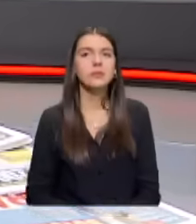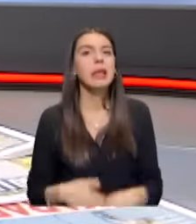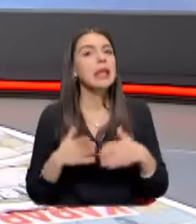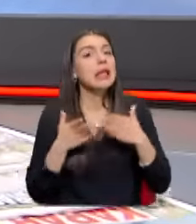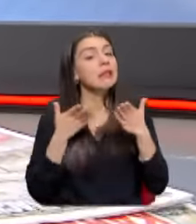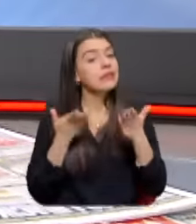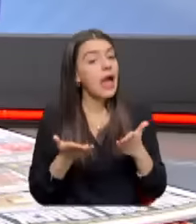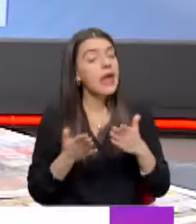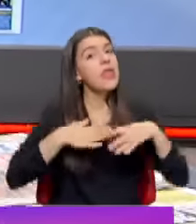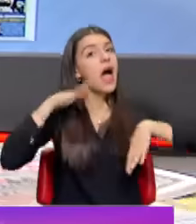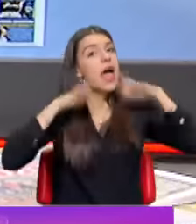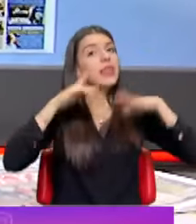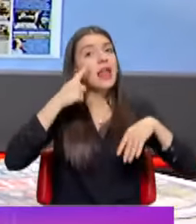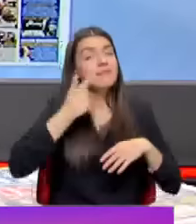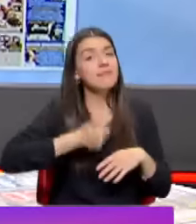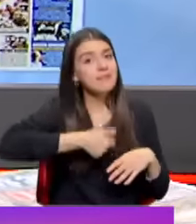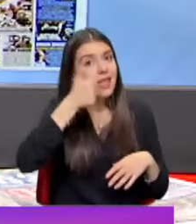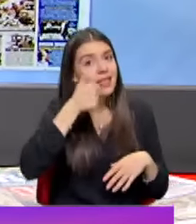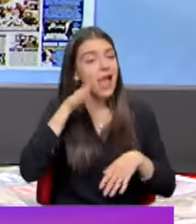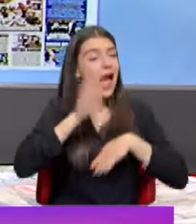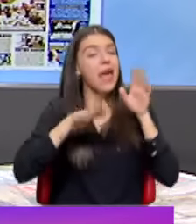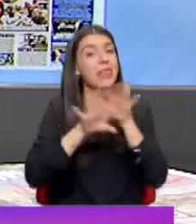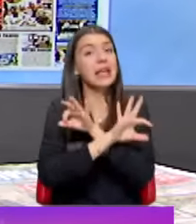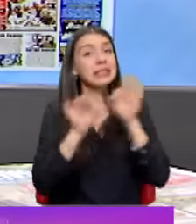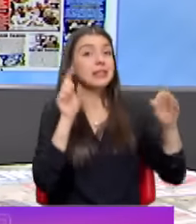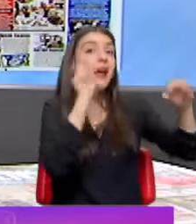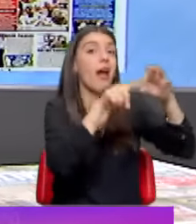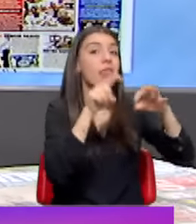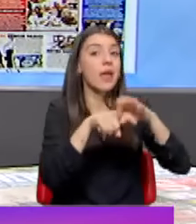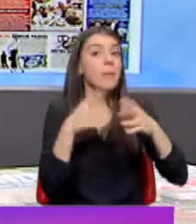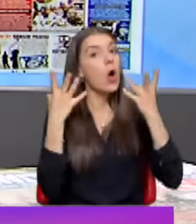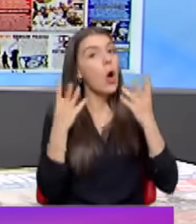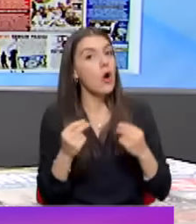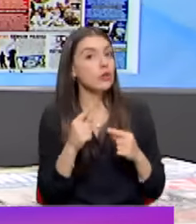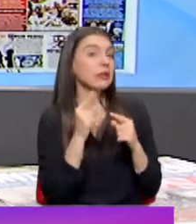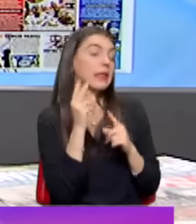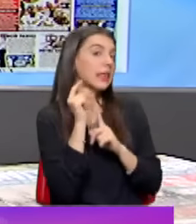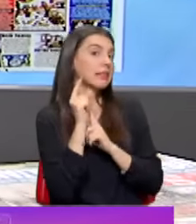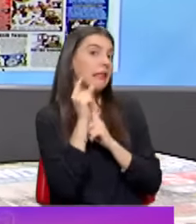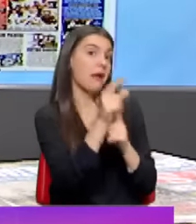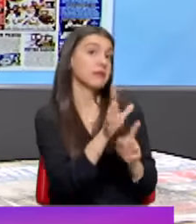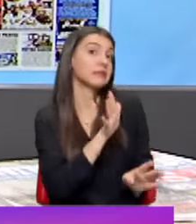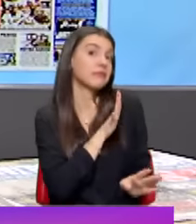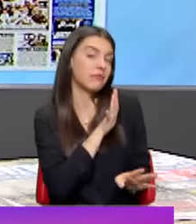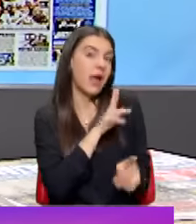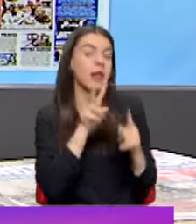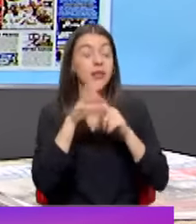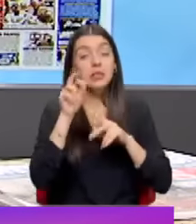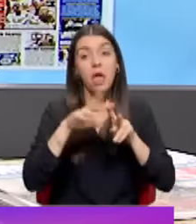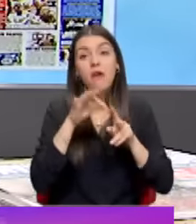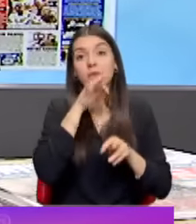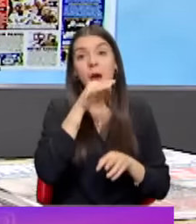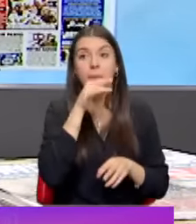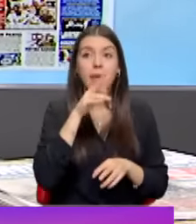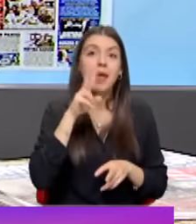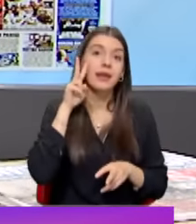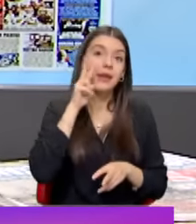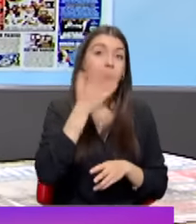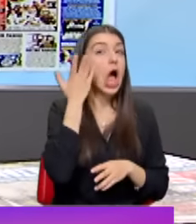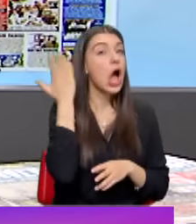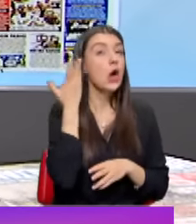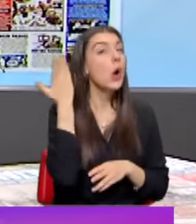Yani Adalet Bakanlığı'nda adaletsiz atamalar olduğu iddiası. Biliyorsunuz NAV Haber kameraları da zaten